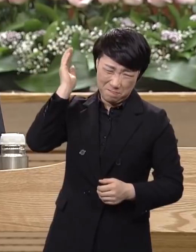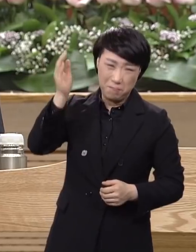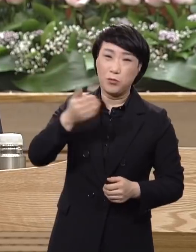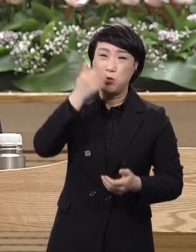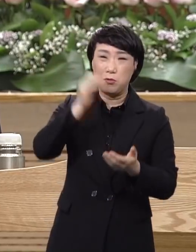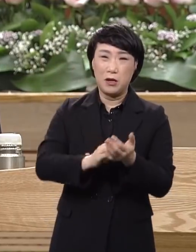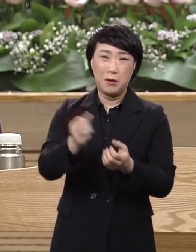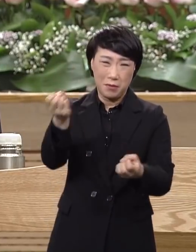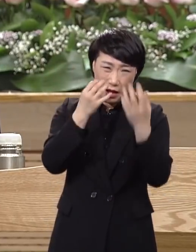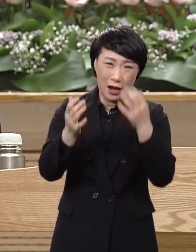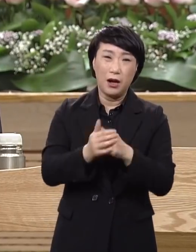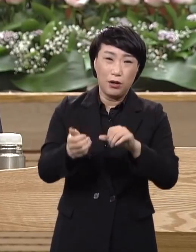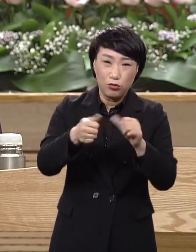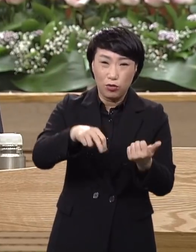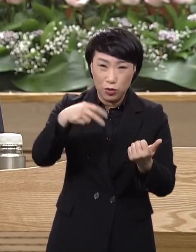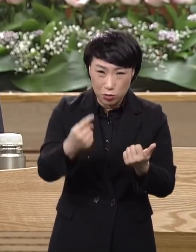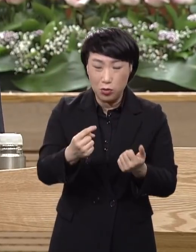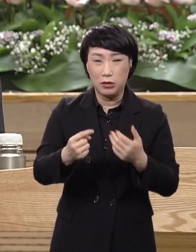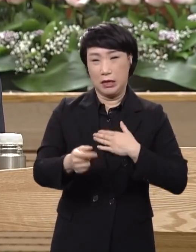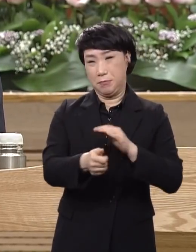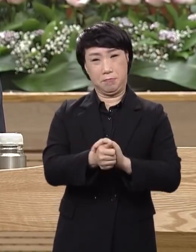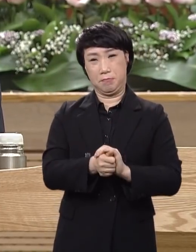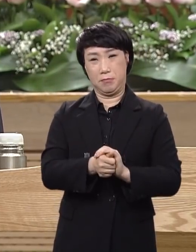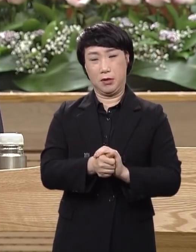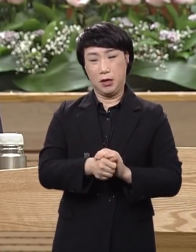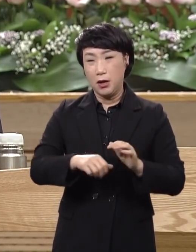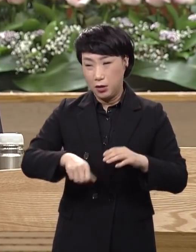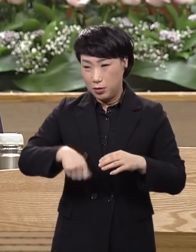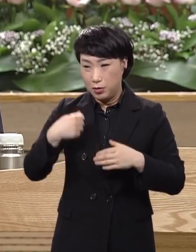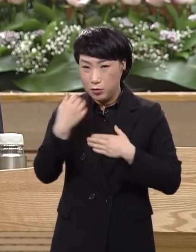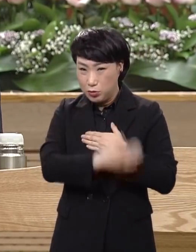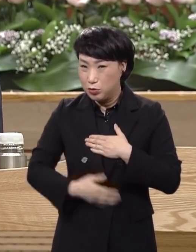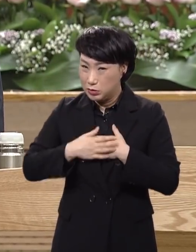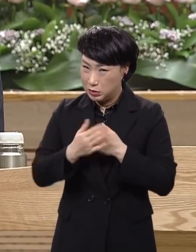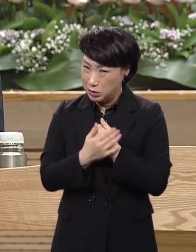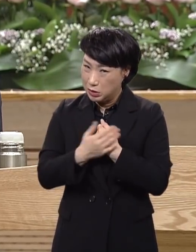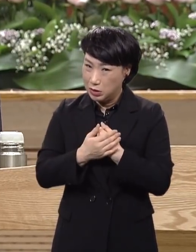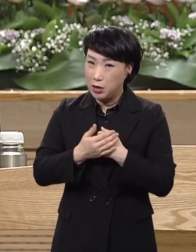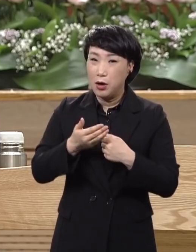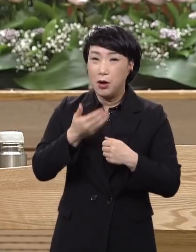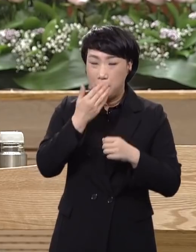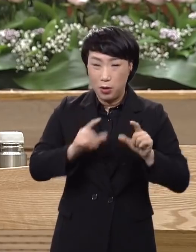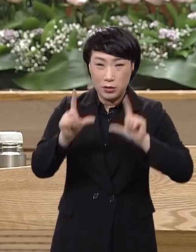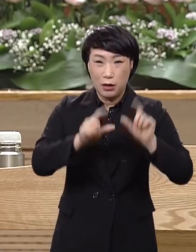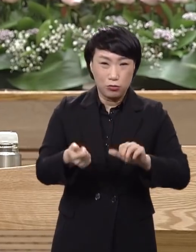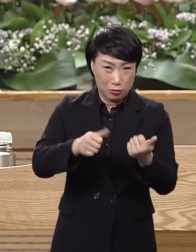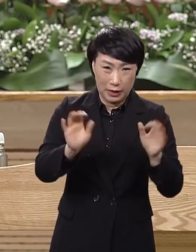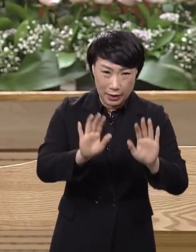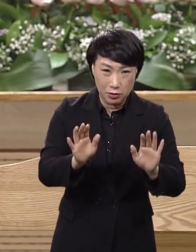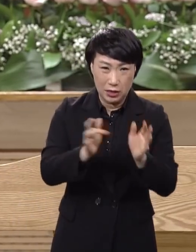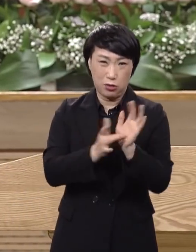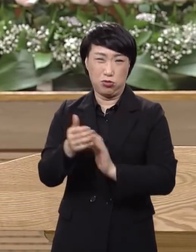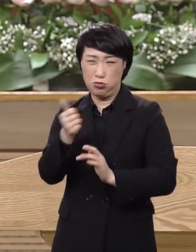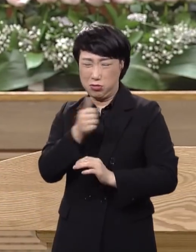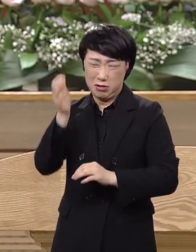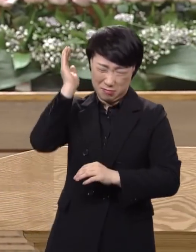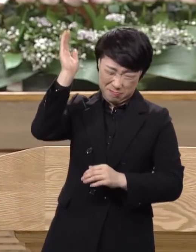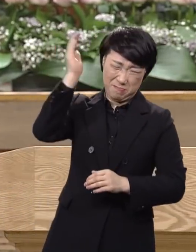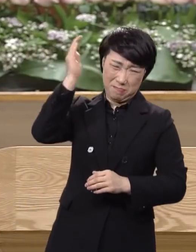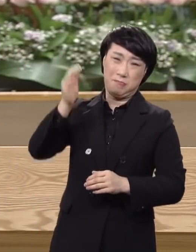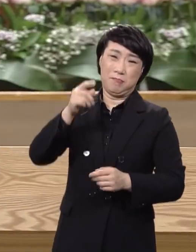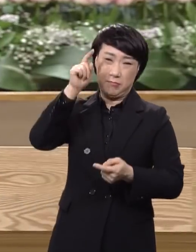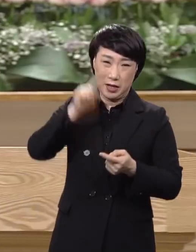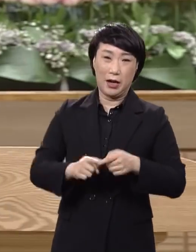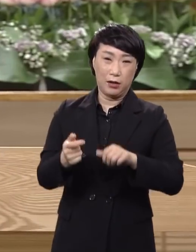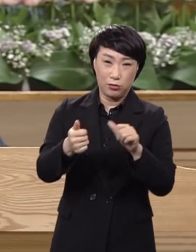맞아 죽을지라도 내가 비겁하게 밥이나 처먹고 죽지 않고 아직 예수 말하다 죽자, 나의 구세주를